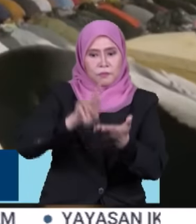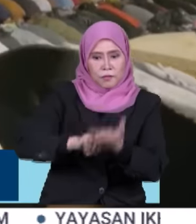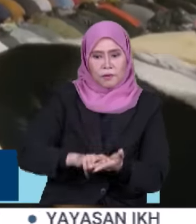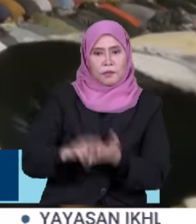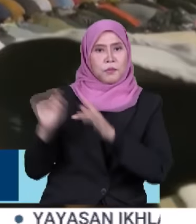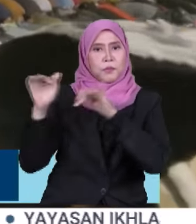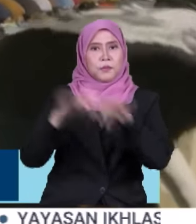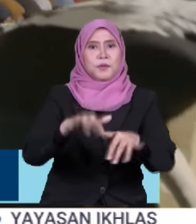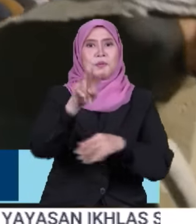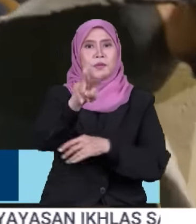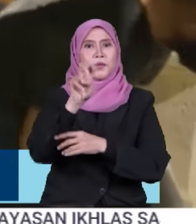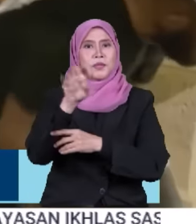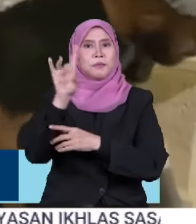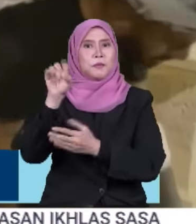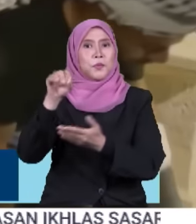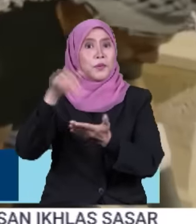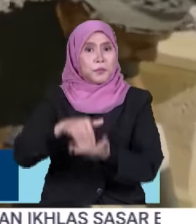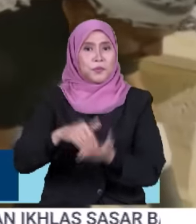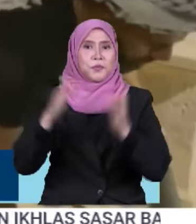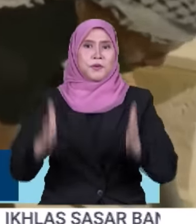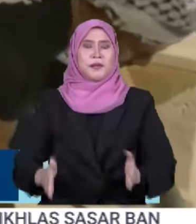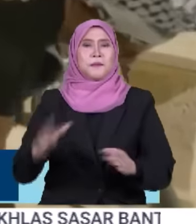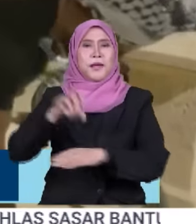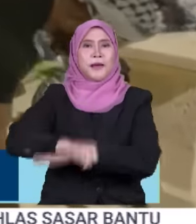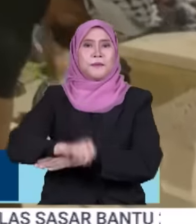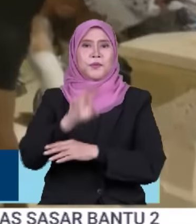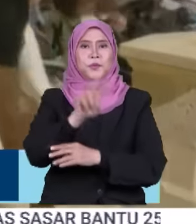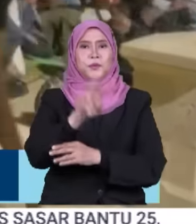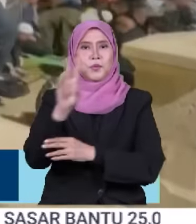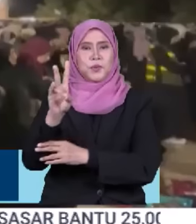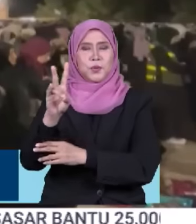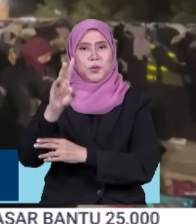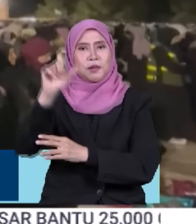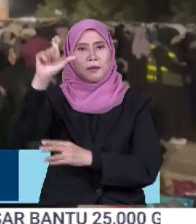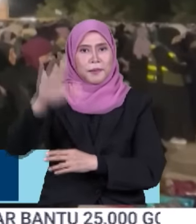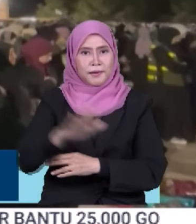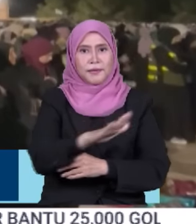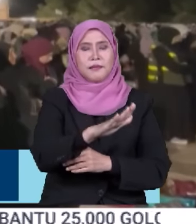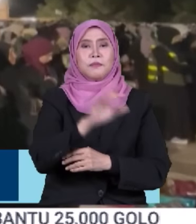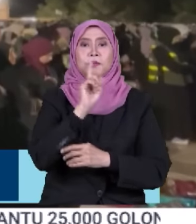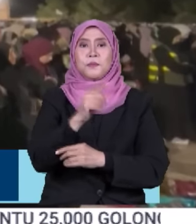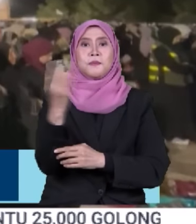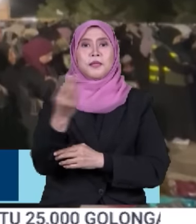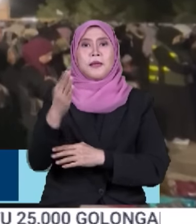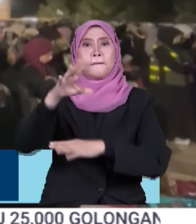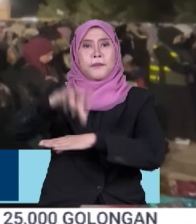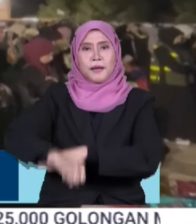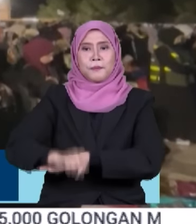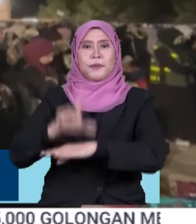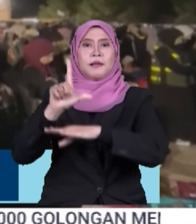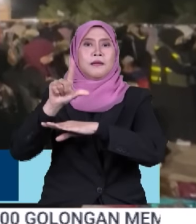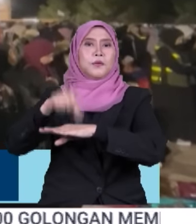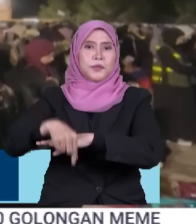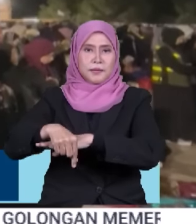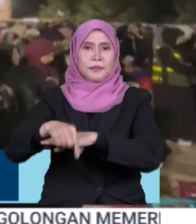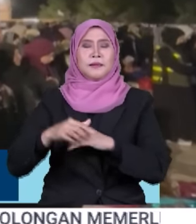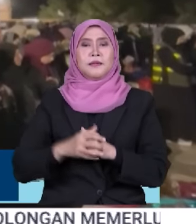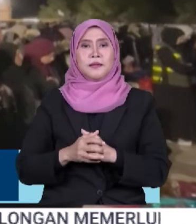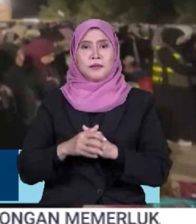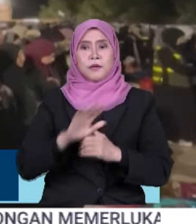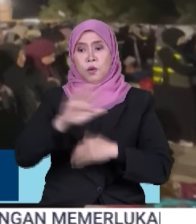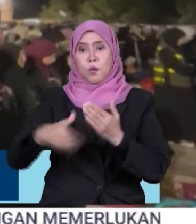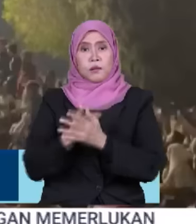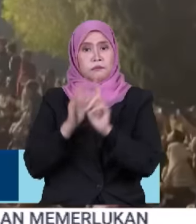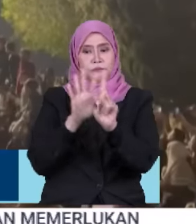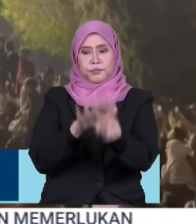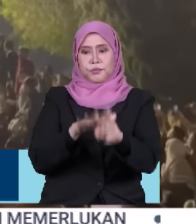kehadiran 280,000 jemaah pada malam 27 Ramadan yang sinonim dengan malam Lailatul Qadar. Jemaah